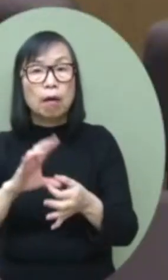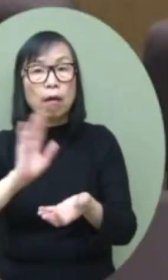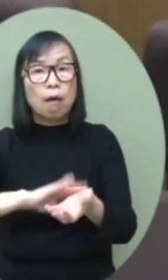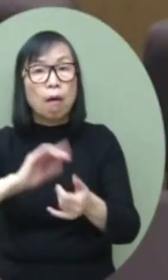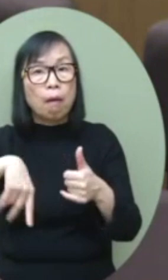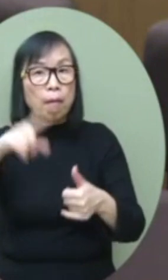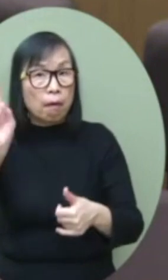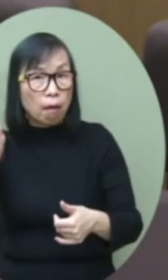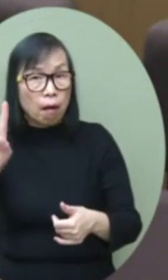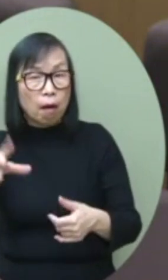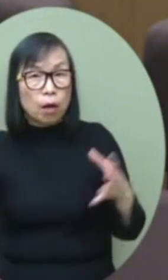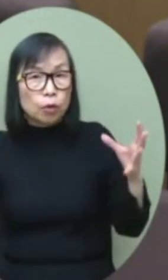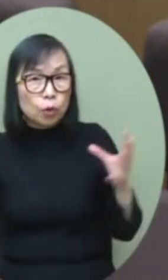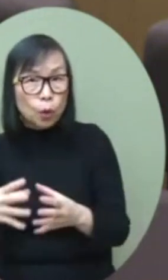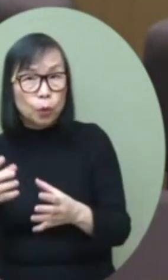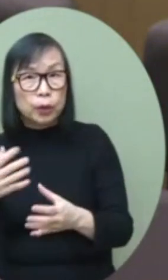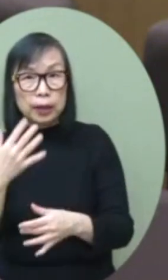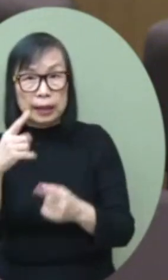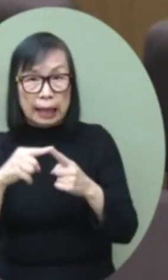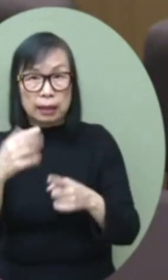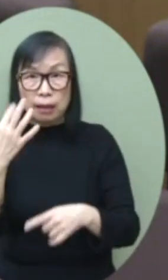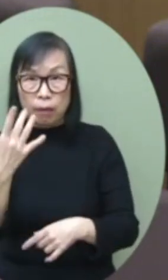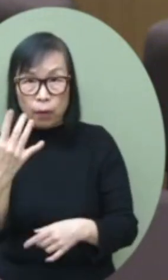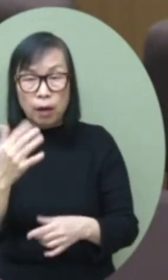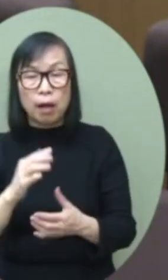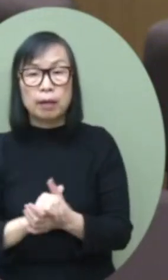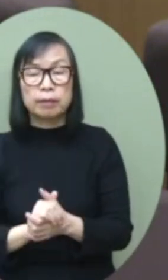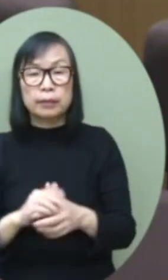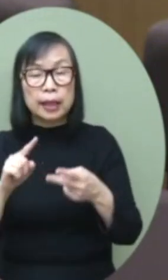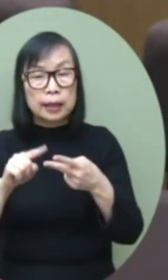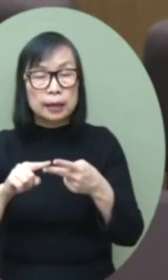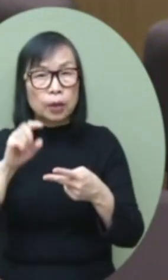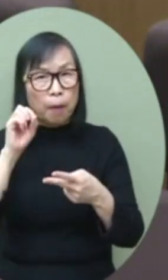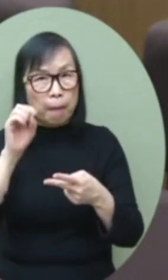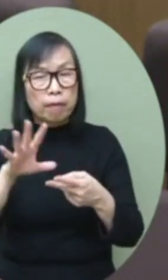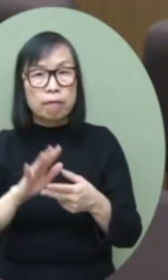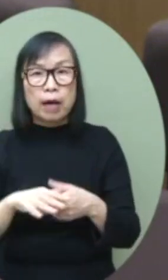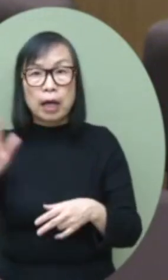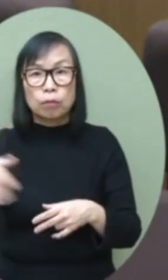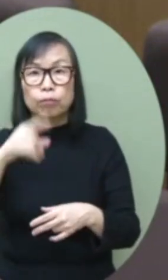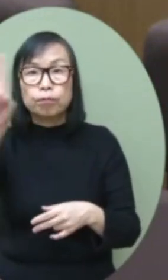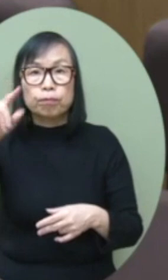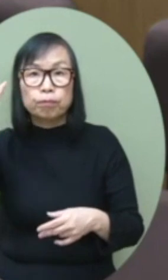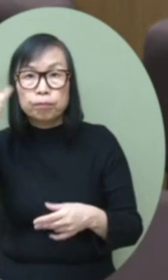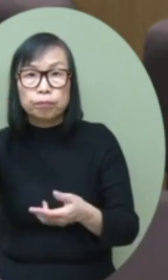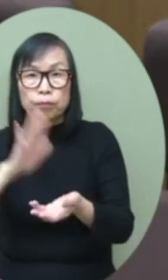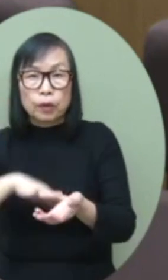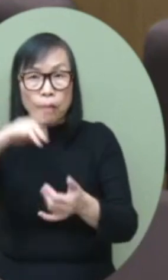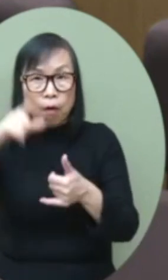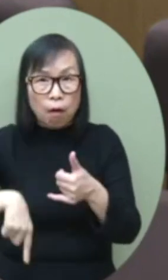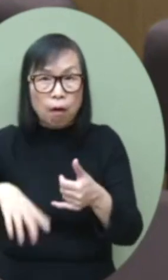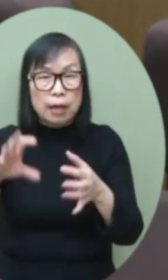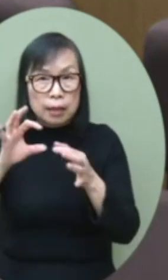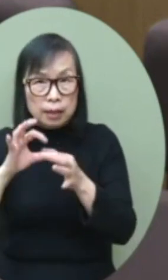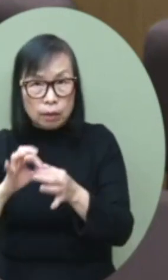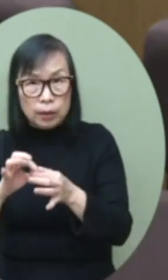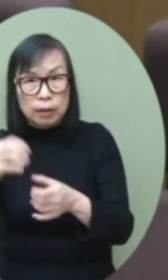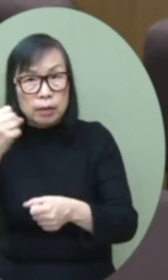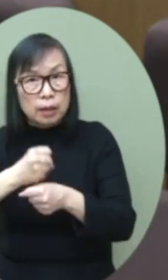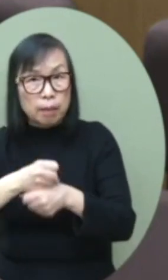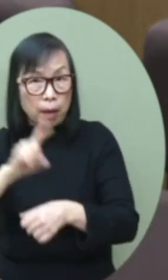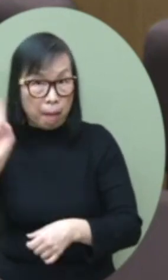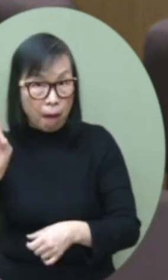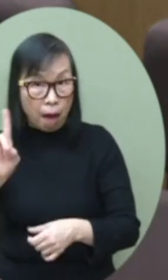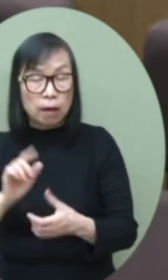啲咩啦？嗰啲聚會其實係有幾多人嘅咧？第二就想問翻源頭不明個案嗰度，其實佢哋涉及啲咩職業咁